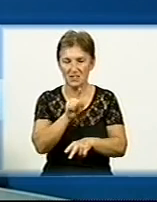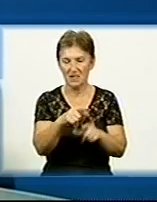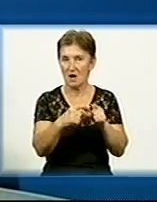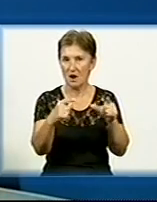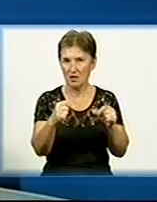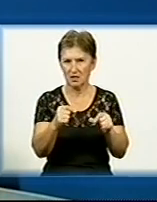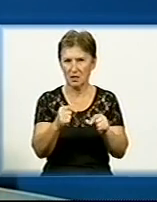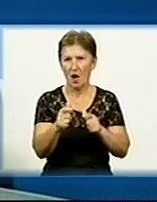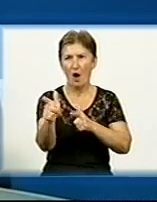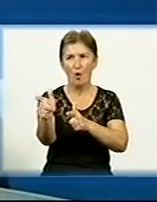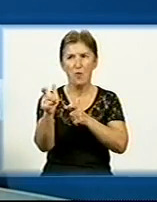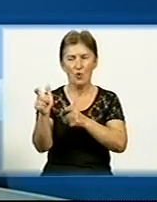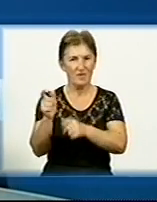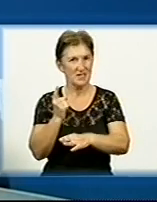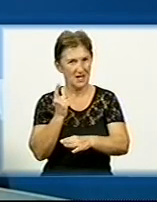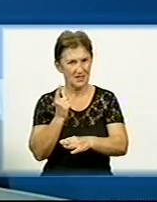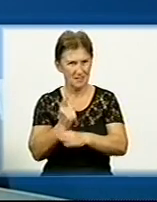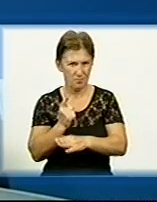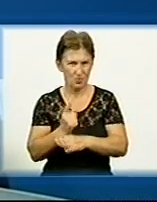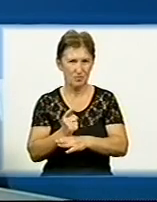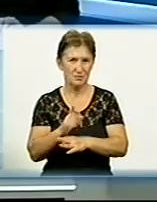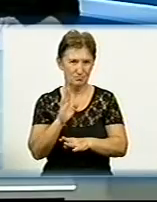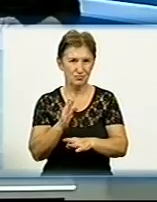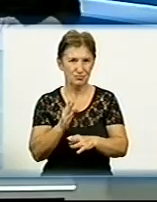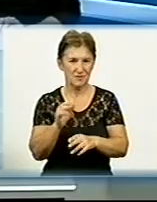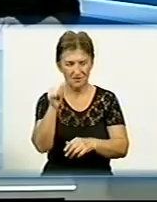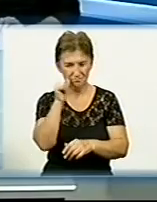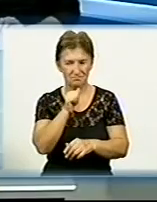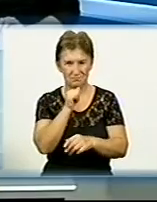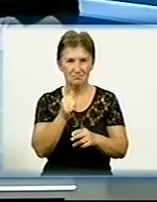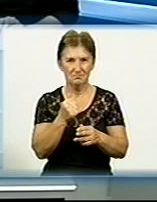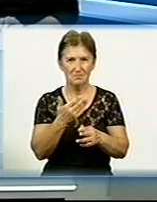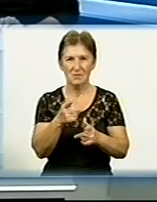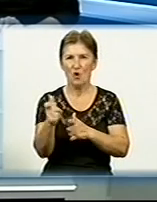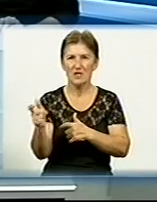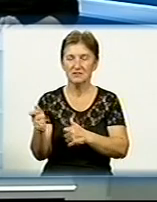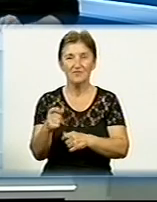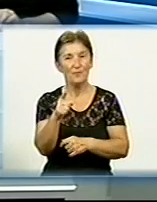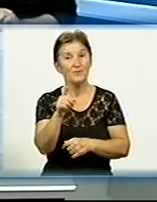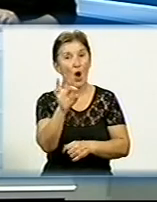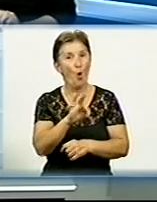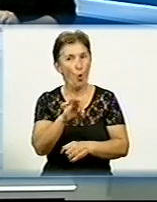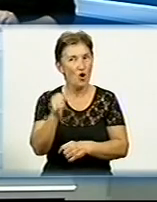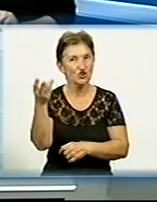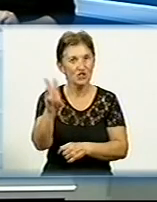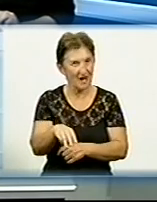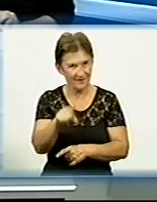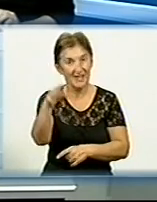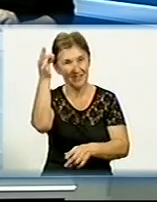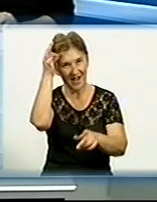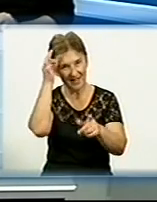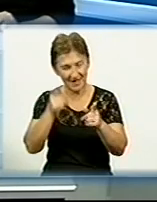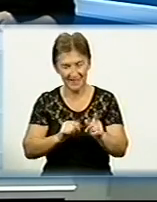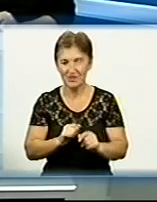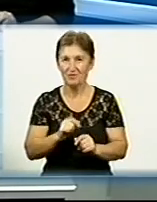полювання заборонено. Тобто це вже буде браконьєрство. Зрозуміло. Наостанок нагадайте про штрафи за браконьєрство. Якщо говорити